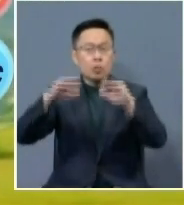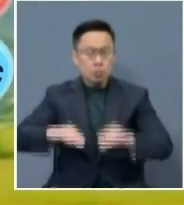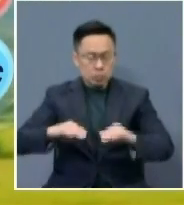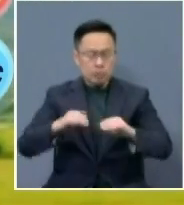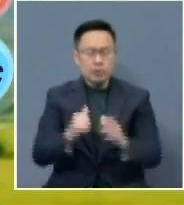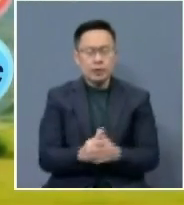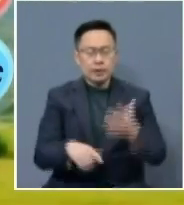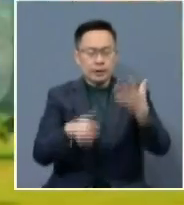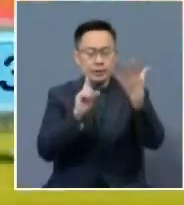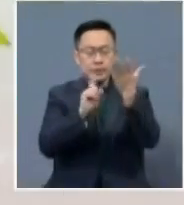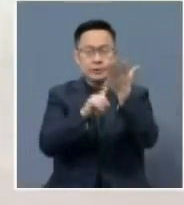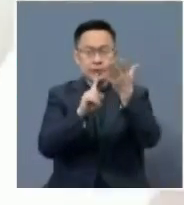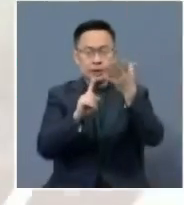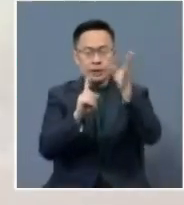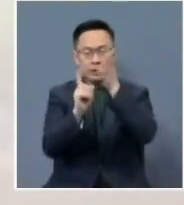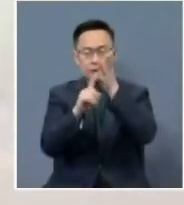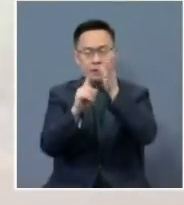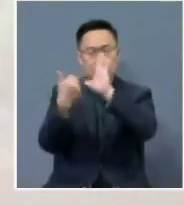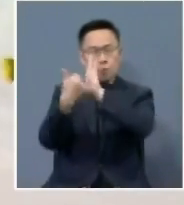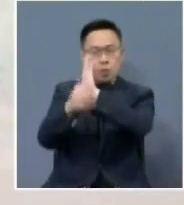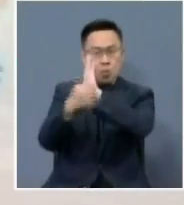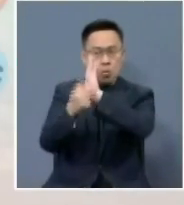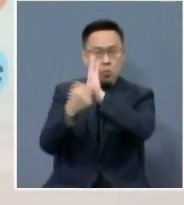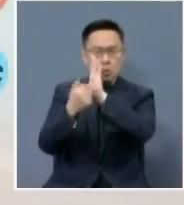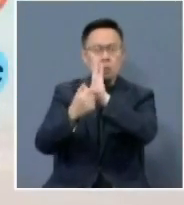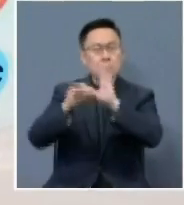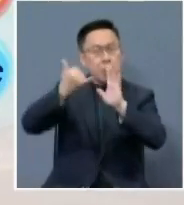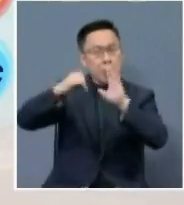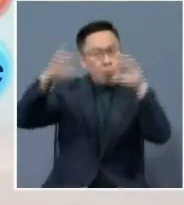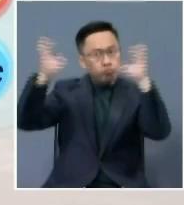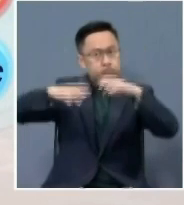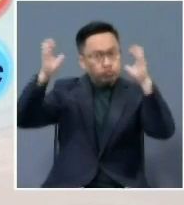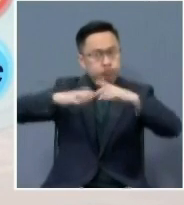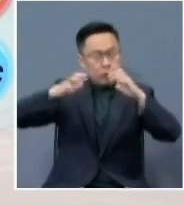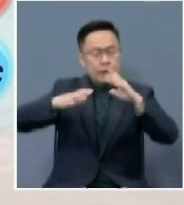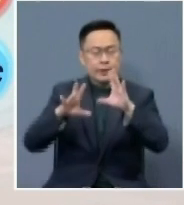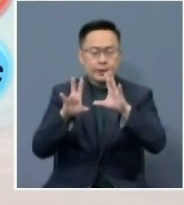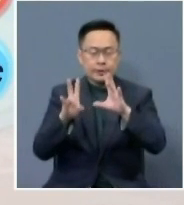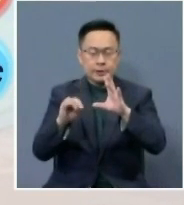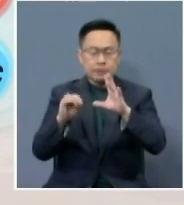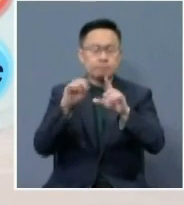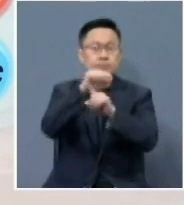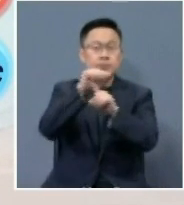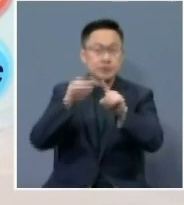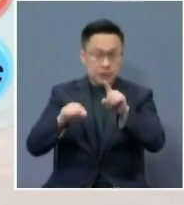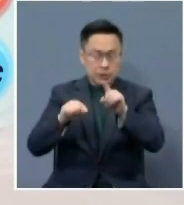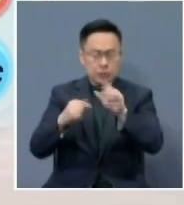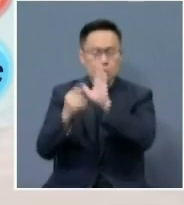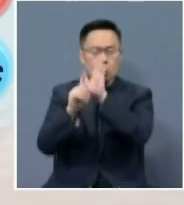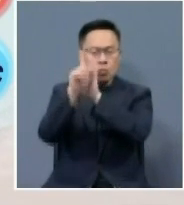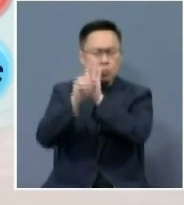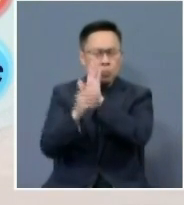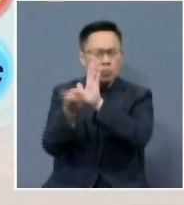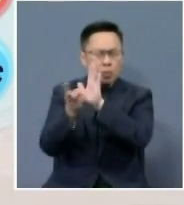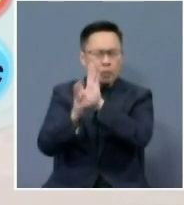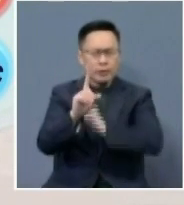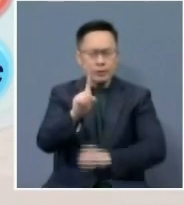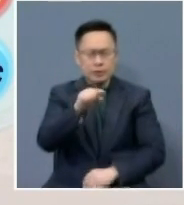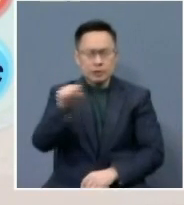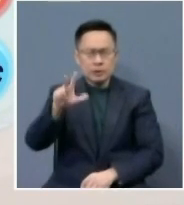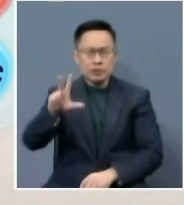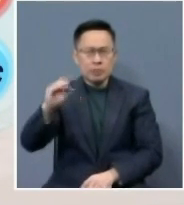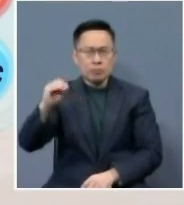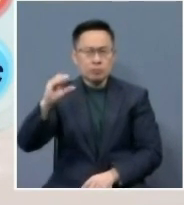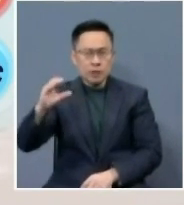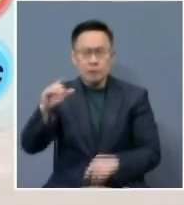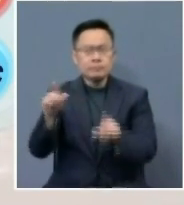ที่ภาคตอออกมีฝนตกหนักในบางแห่งค่ะมีฝนอยู่ที่ร้อยละ 70ของพื้นที่อุณหภูมิลดลงเล็กน้อยนะคะอยู่ที่ 1-3